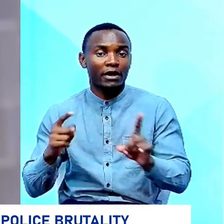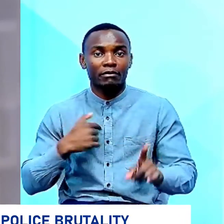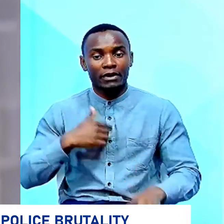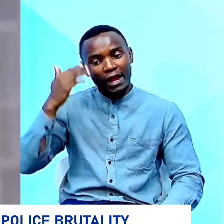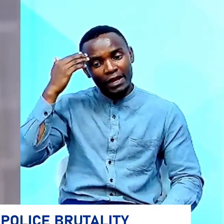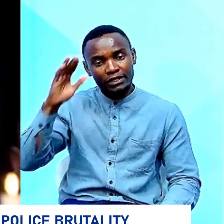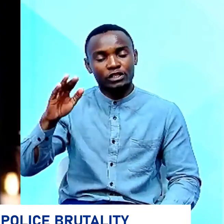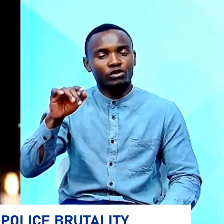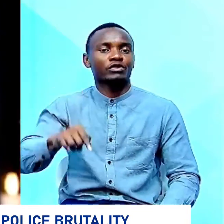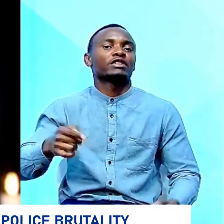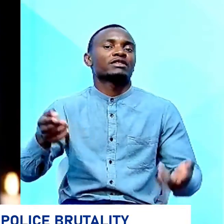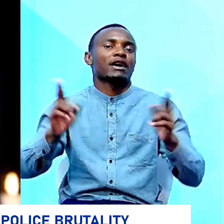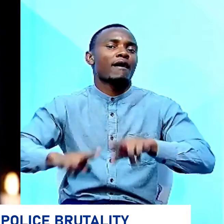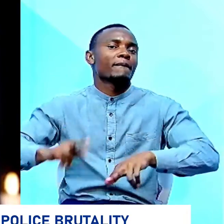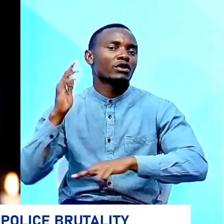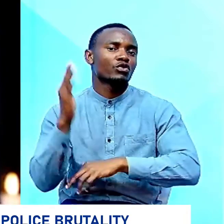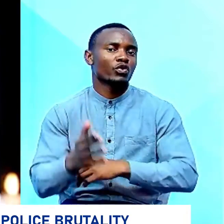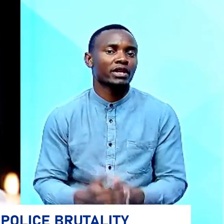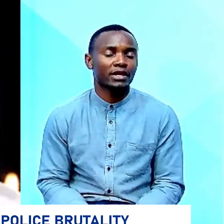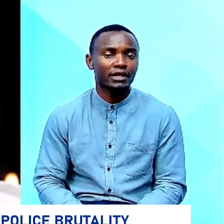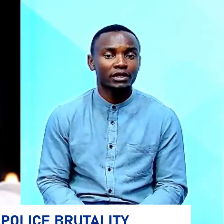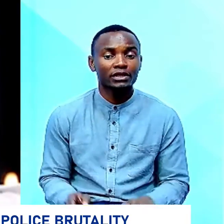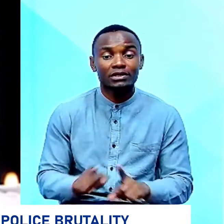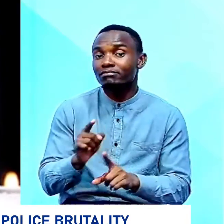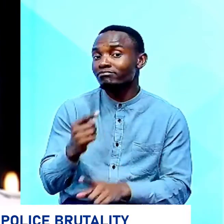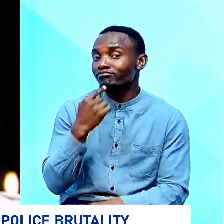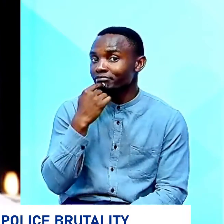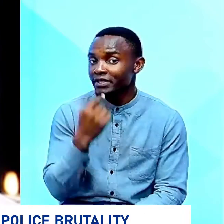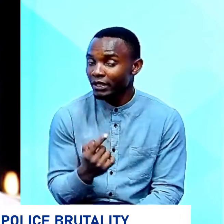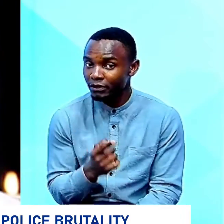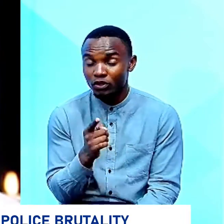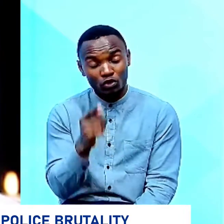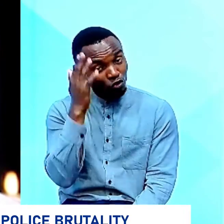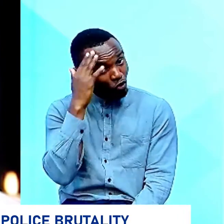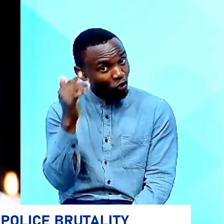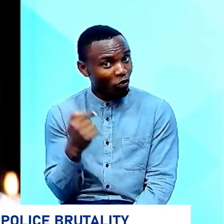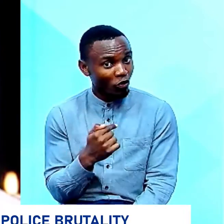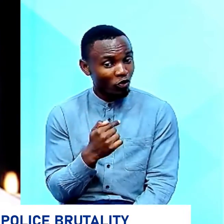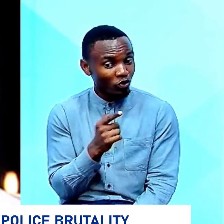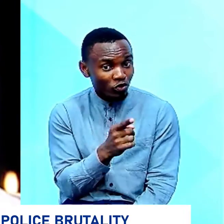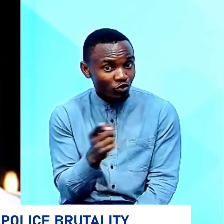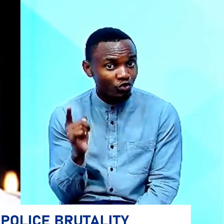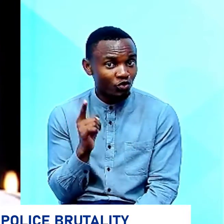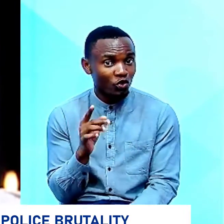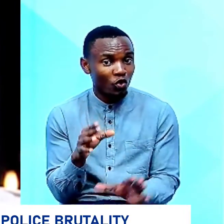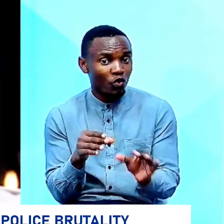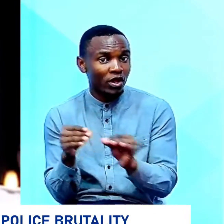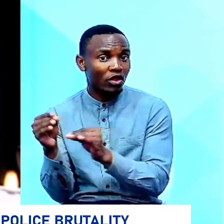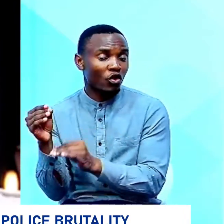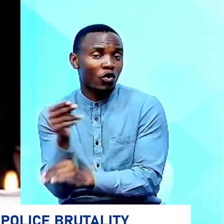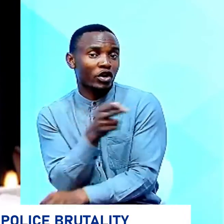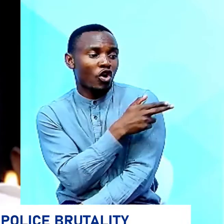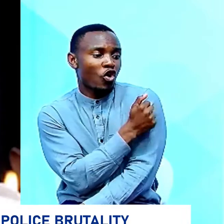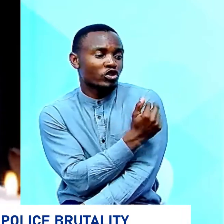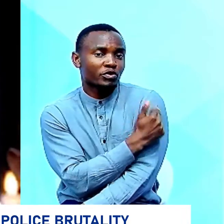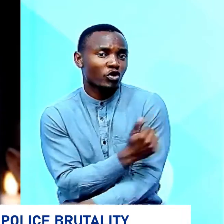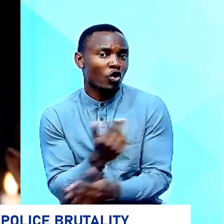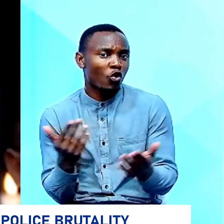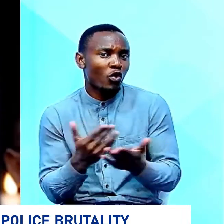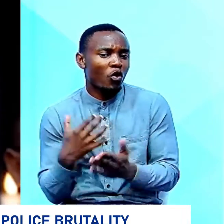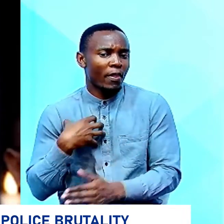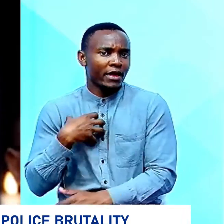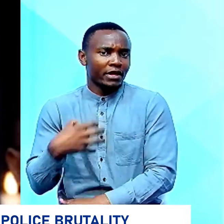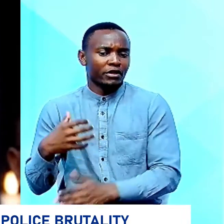yote itatokea. Alikuwa anawaambia, mnajua nini? Nyinyi mtaenda hospitali ile yenye wadosi wanaenda.